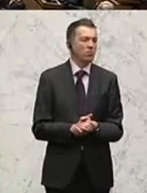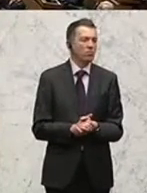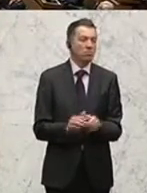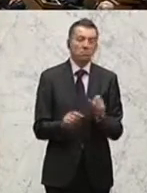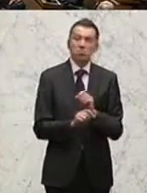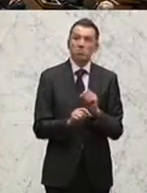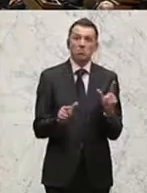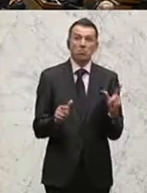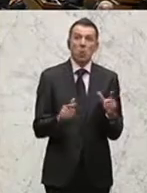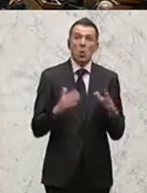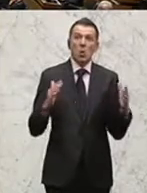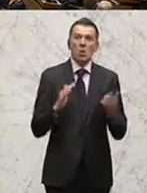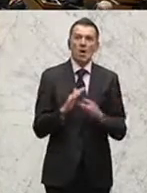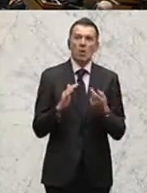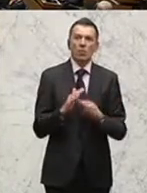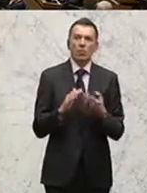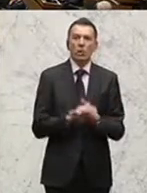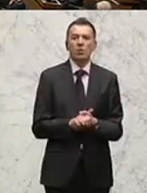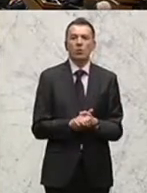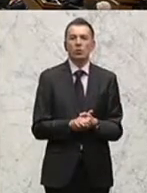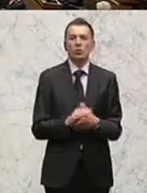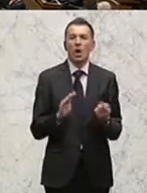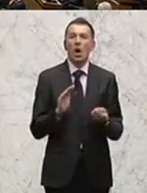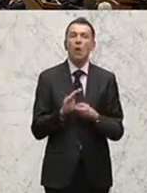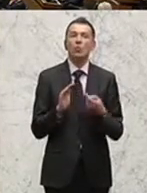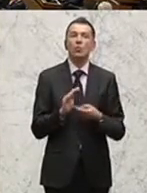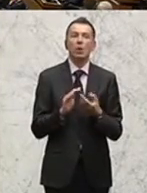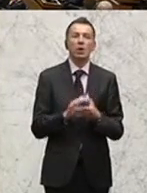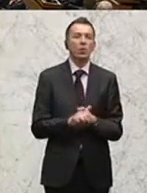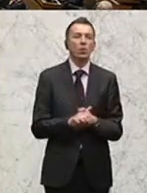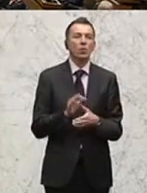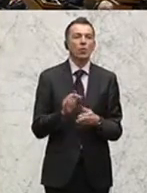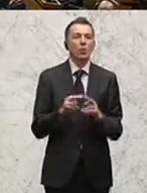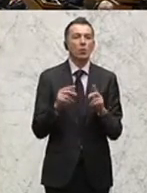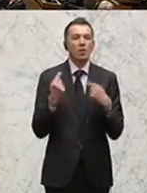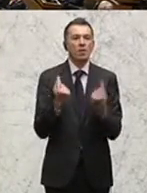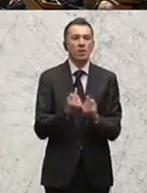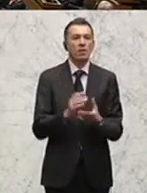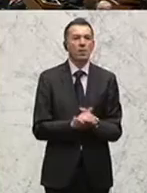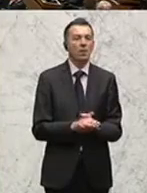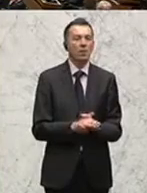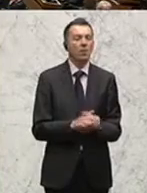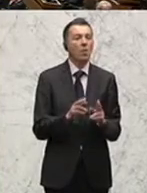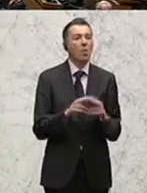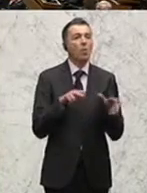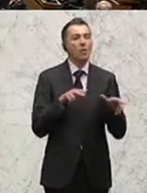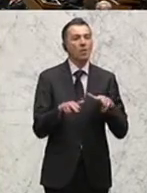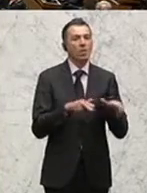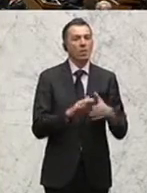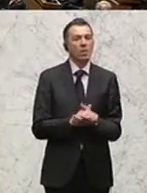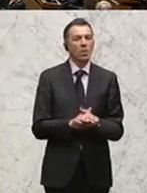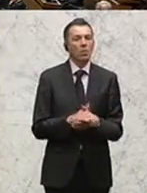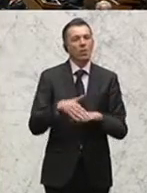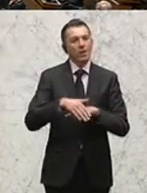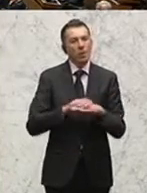zweifelsohne eine ganz große Herausforderung. Eine Herausforderung für die Bundesländer, für die Bundesregierung, für